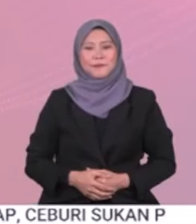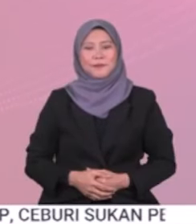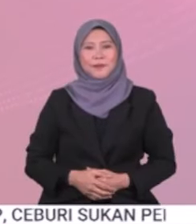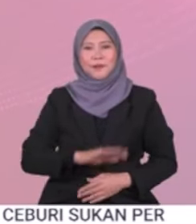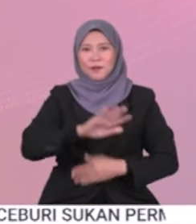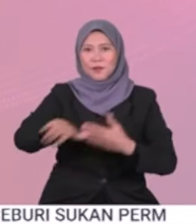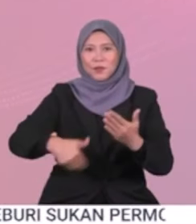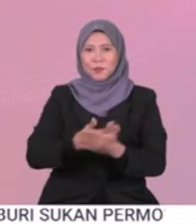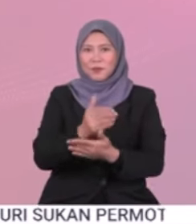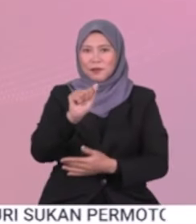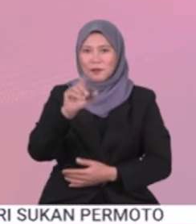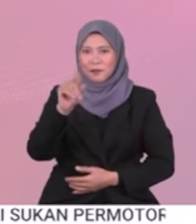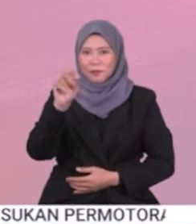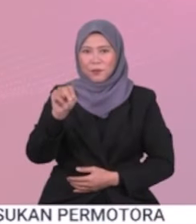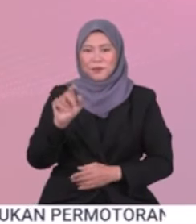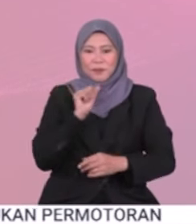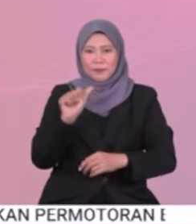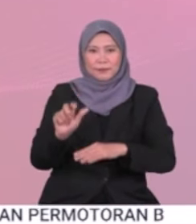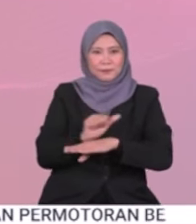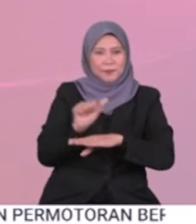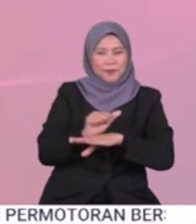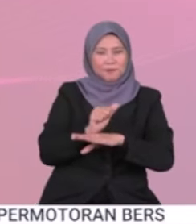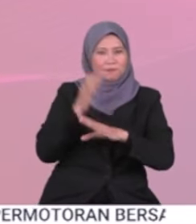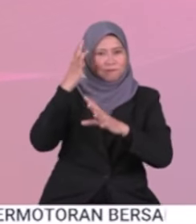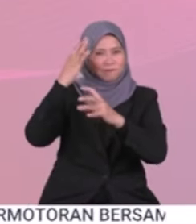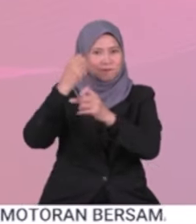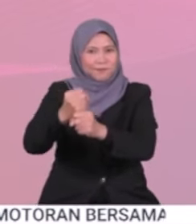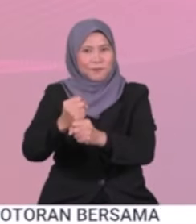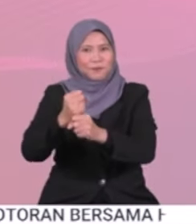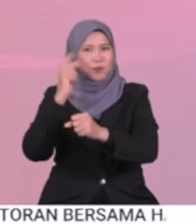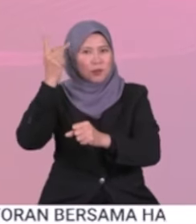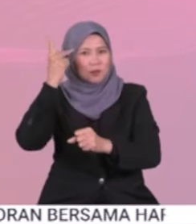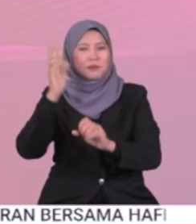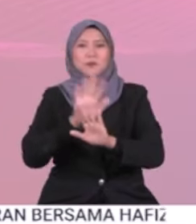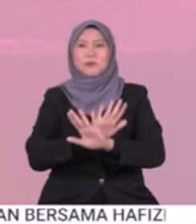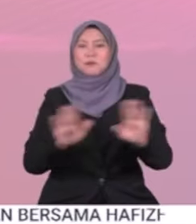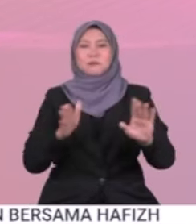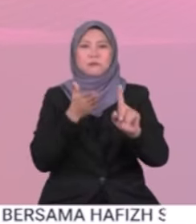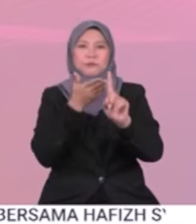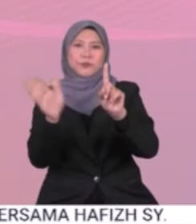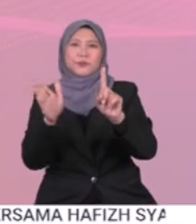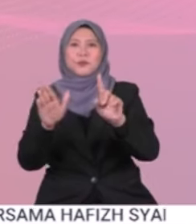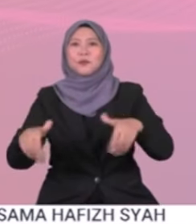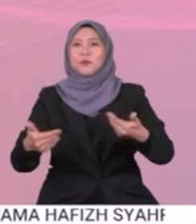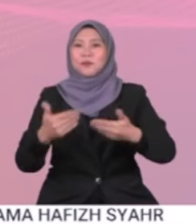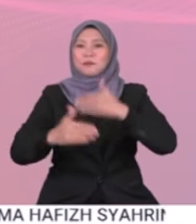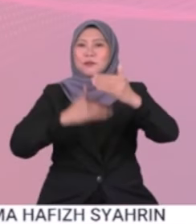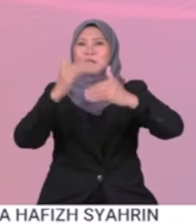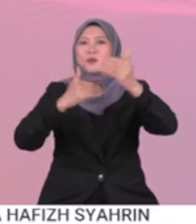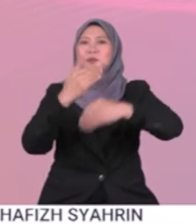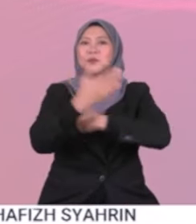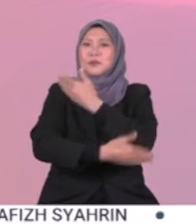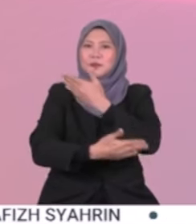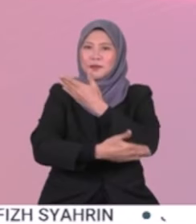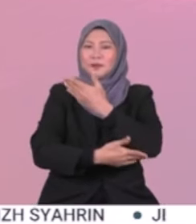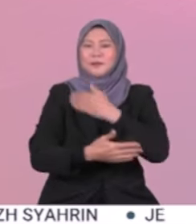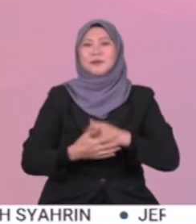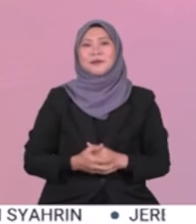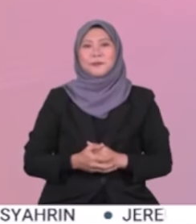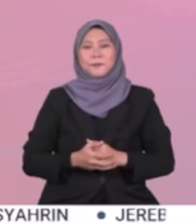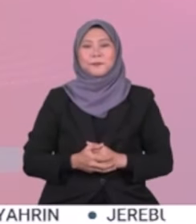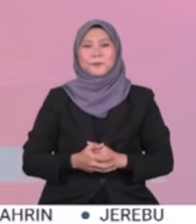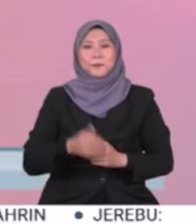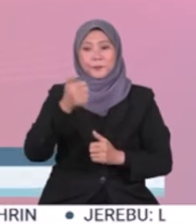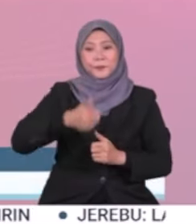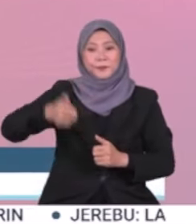Semua adun diingatkan tidak mengamalkan politik dendam yang akhirnya menyimpang daripada matlamat untuk memajukan negeri. Titah yang di-Pertuan Besar